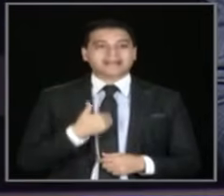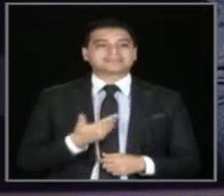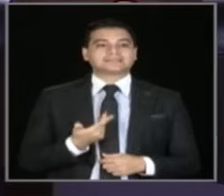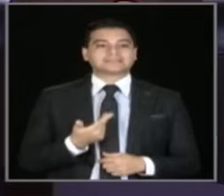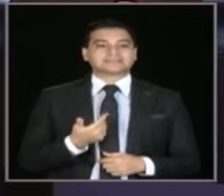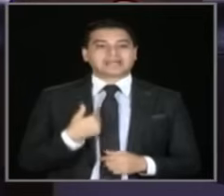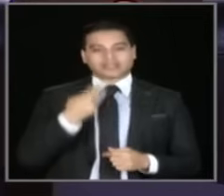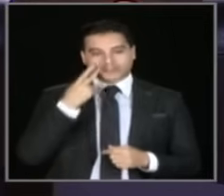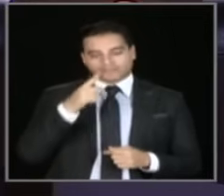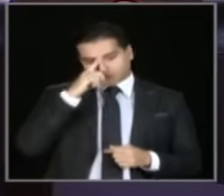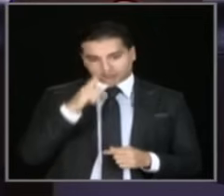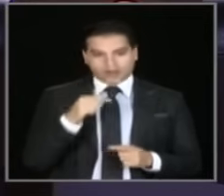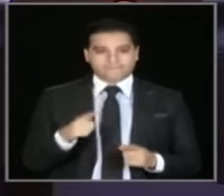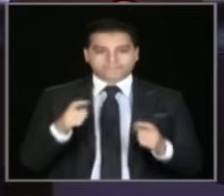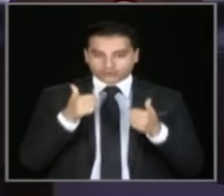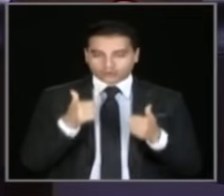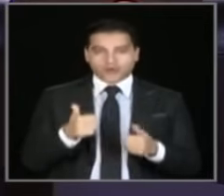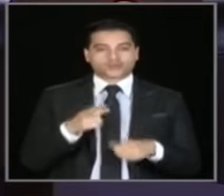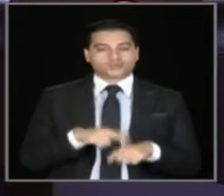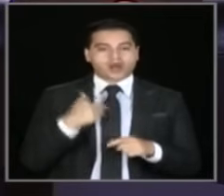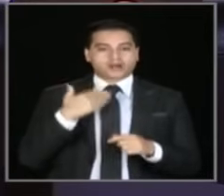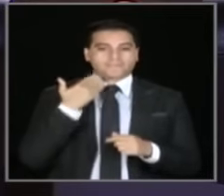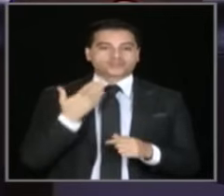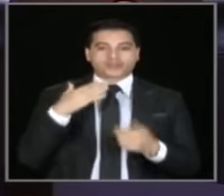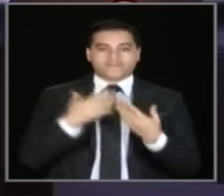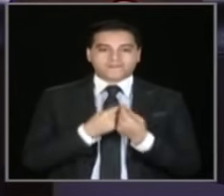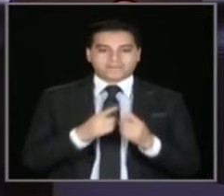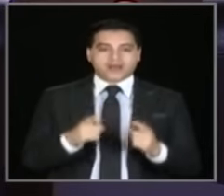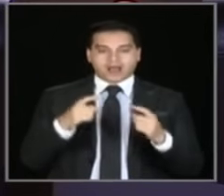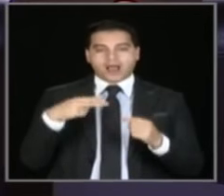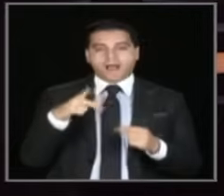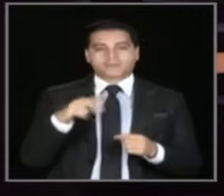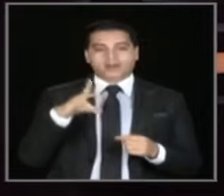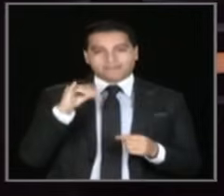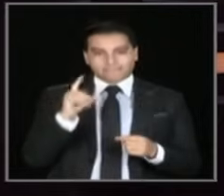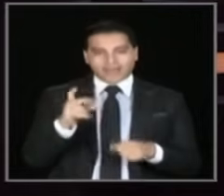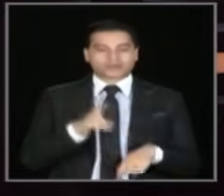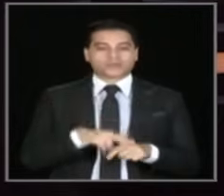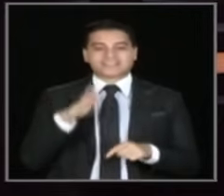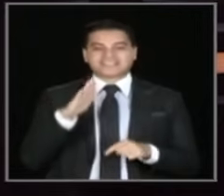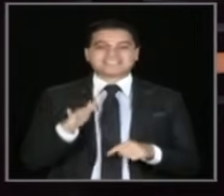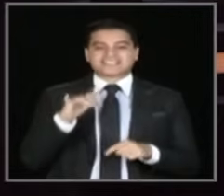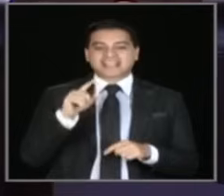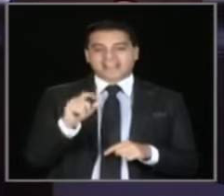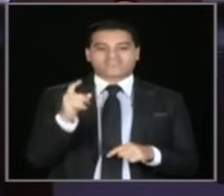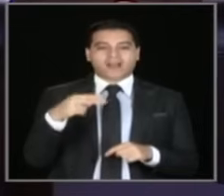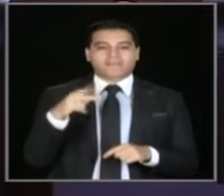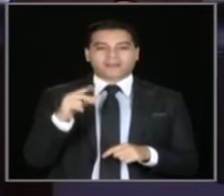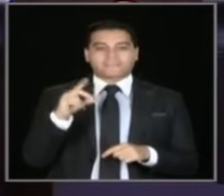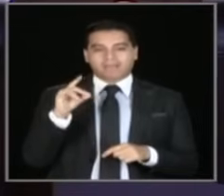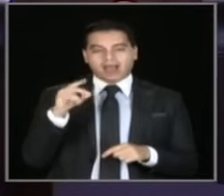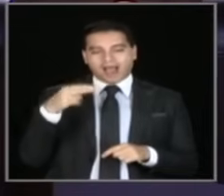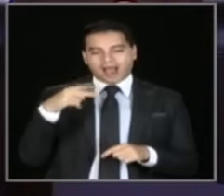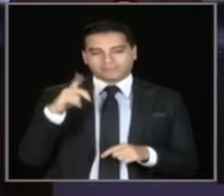النهاردة؟ إن شاء الله هيبقى ماتش كويس، أنا بتشرف إن أنا بلعب قصاد عبد الرحمن وسيف، طبعًا عبد الرحمن بطل الموسم اللي